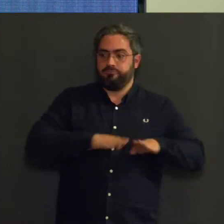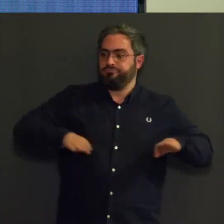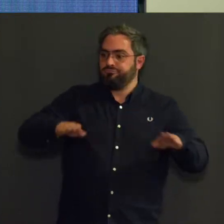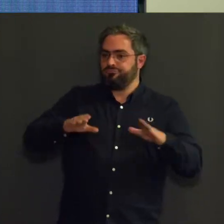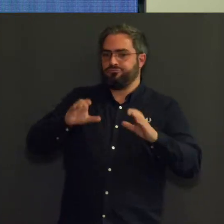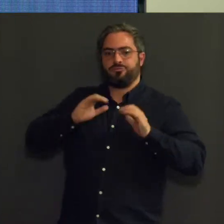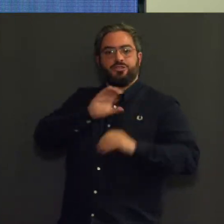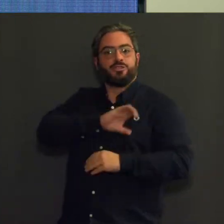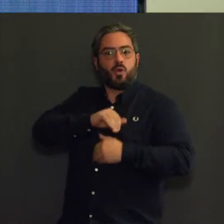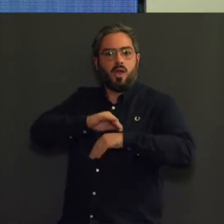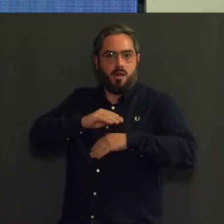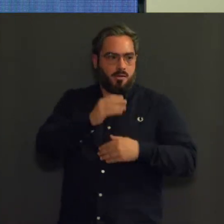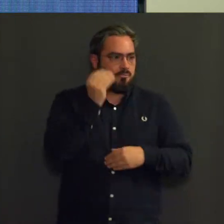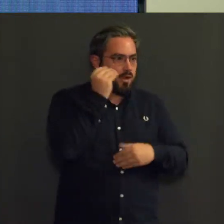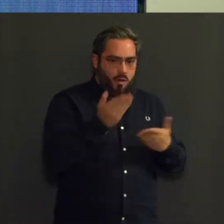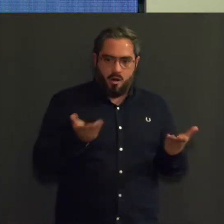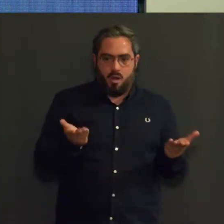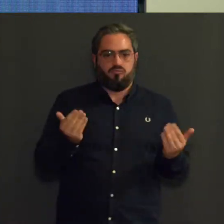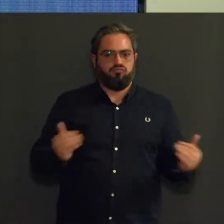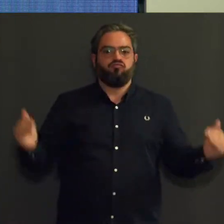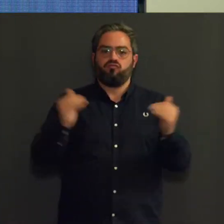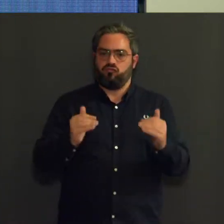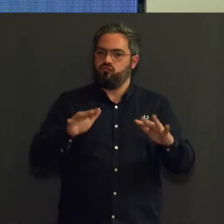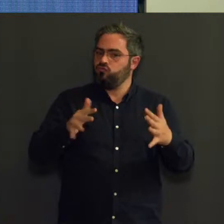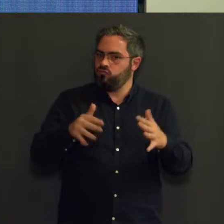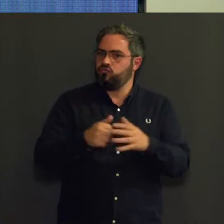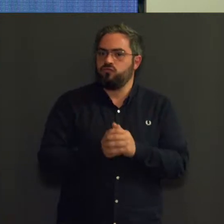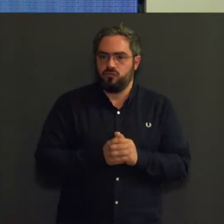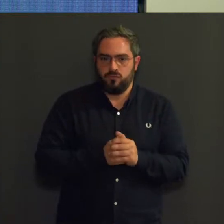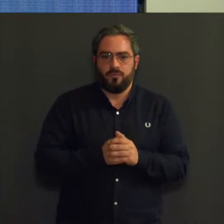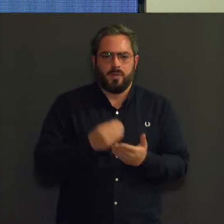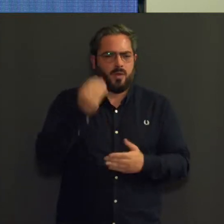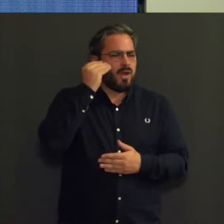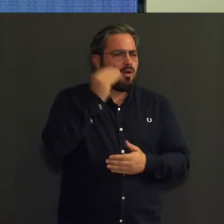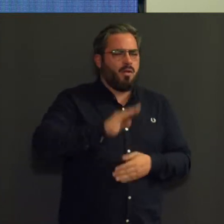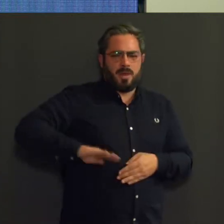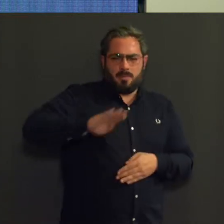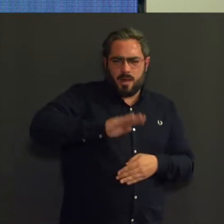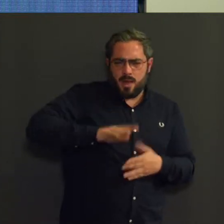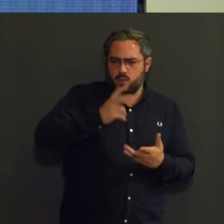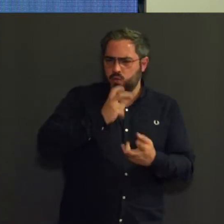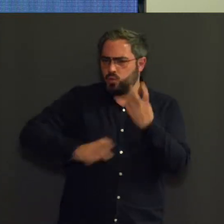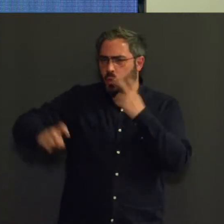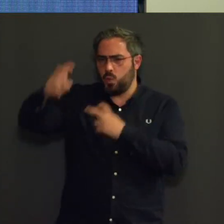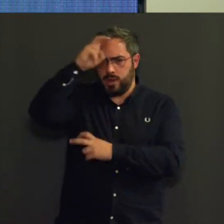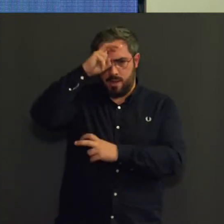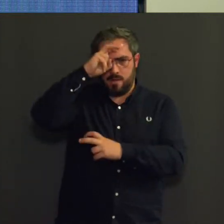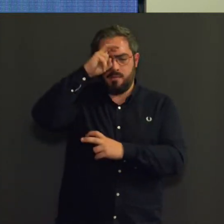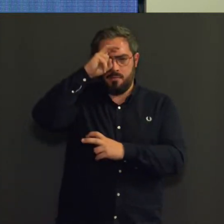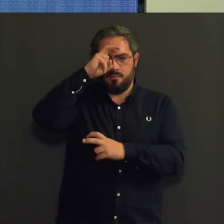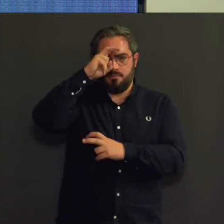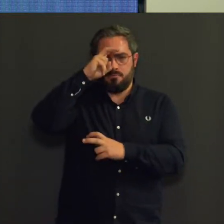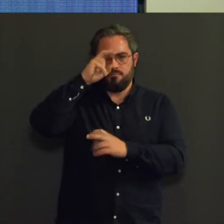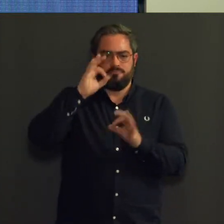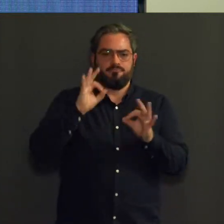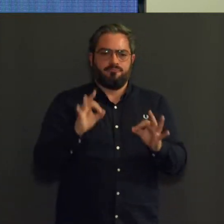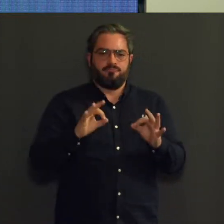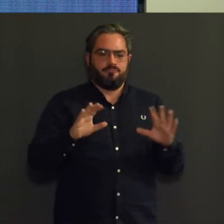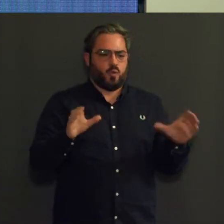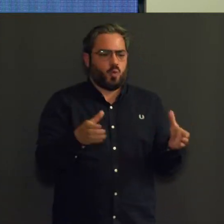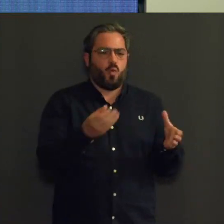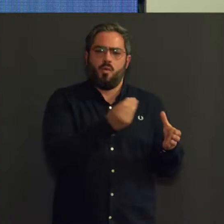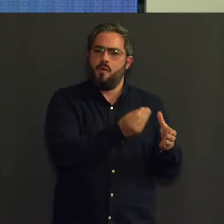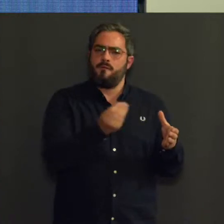générale. Que ce soit à l'école primaire ou au niveau du secondaire, le nombre d'enfants